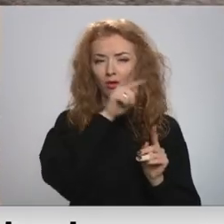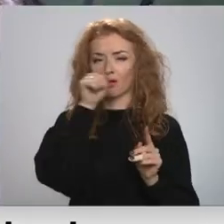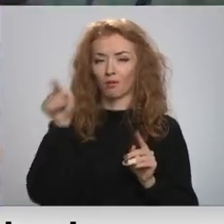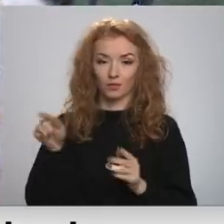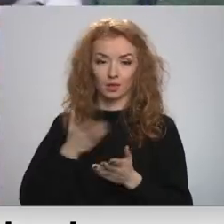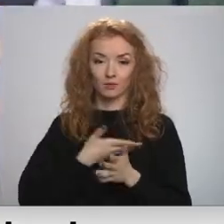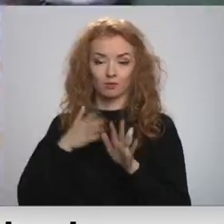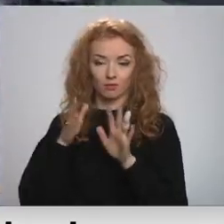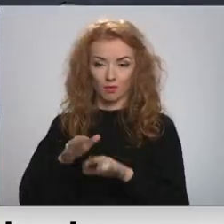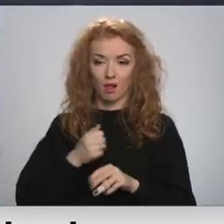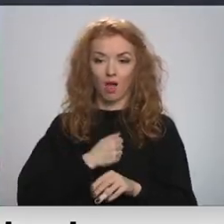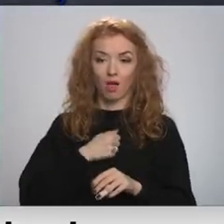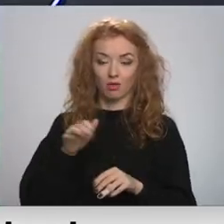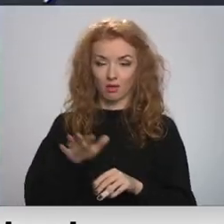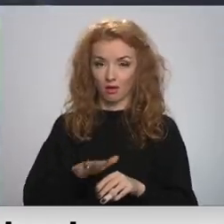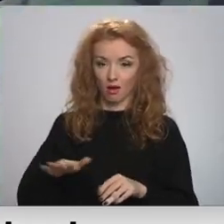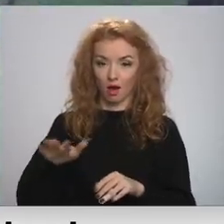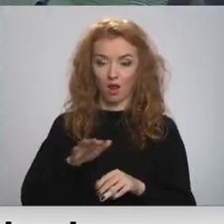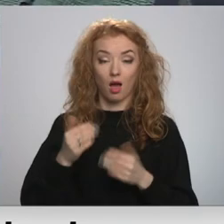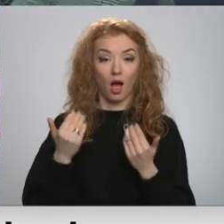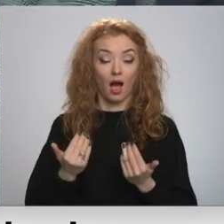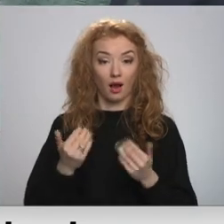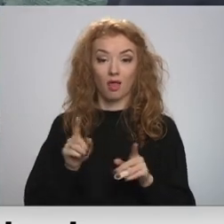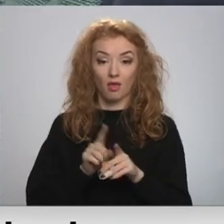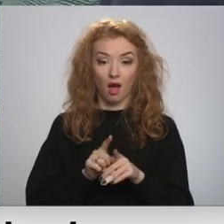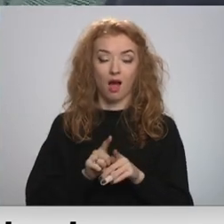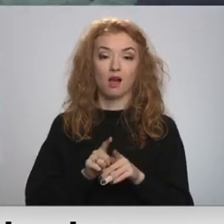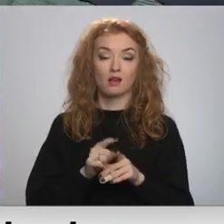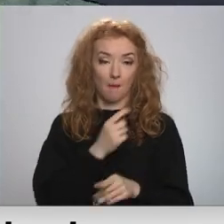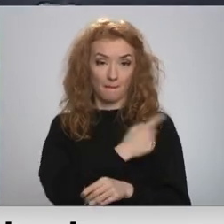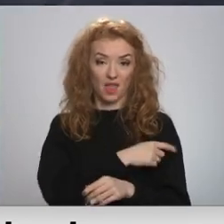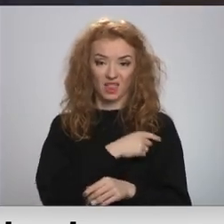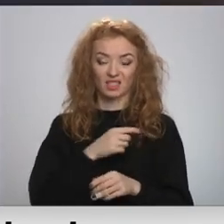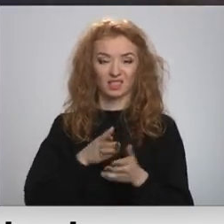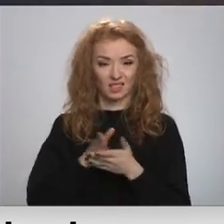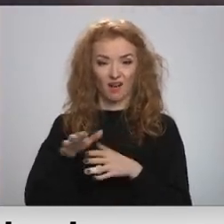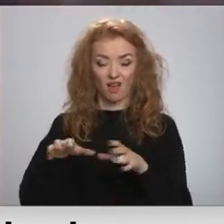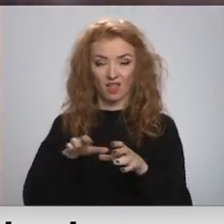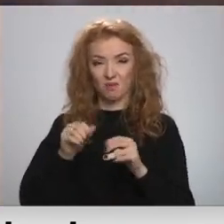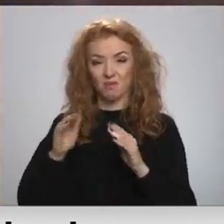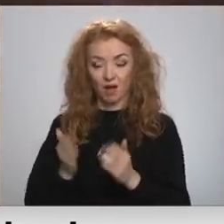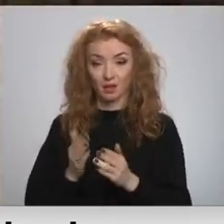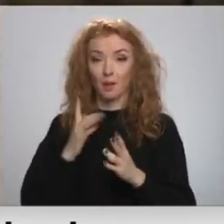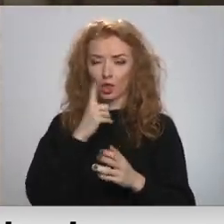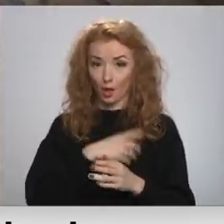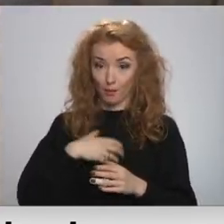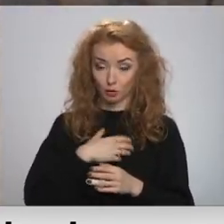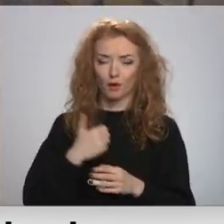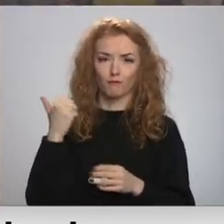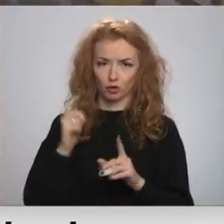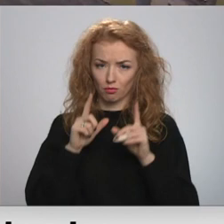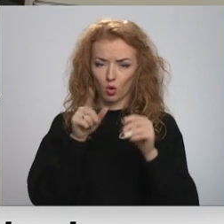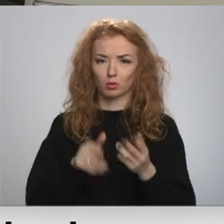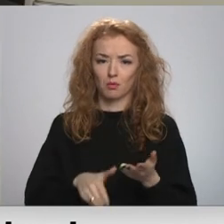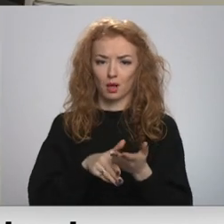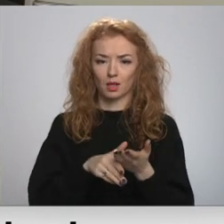uz dzīvi Latgales pierobežā Zilupē. Lai arī tagad veterināru medicīnai neatliek daudz laika, nepieciešamības gadījumā Roberts dodas